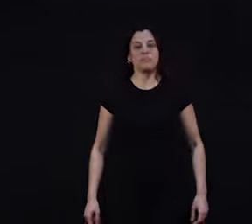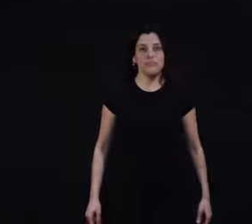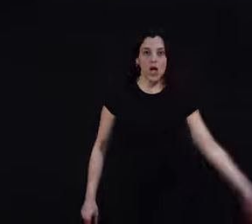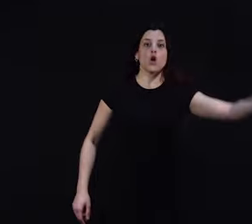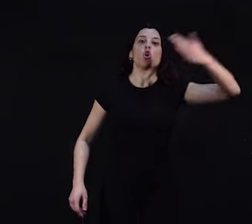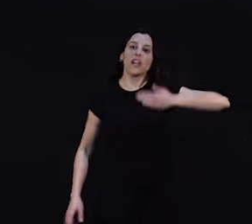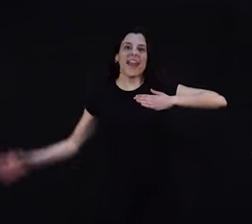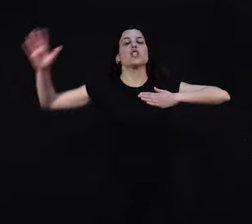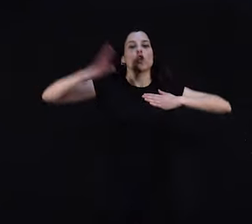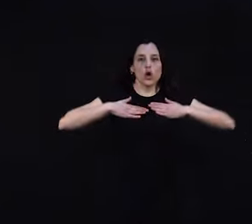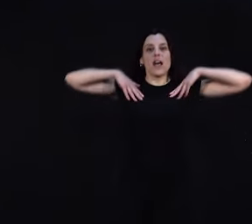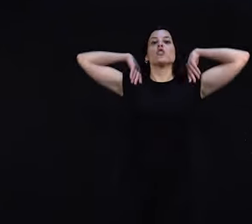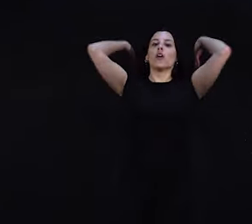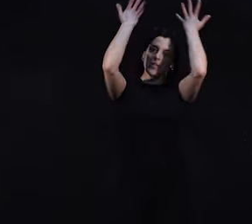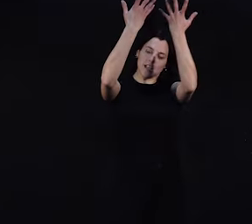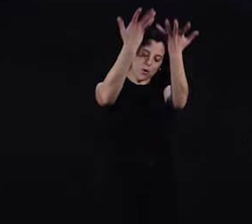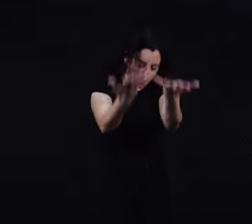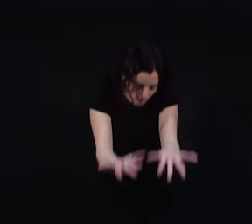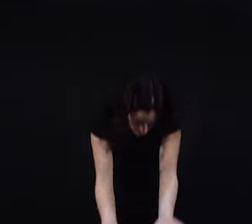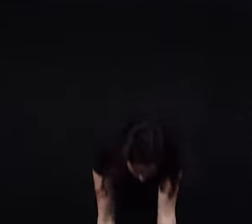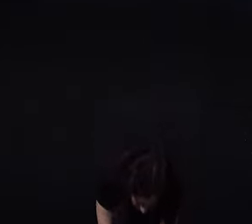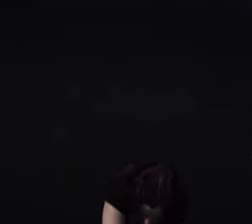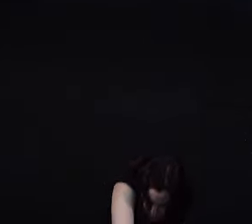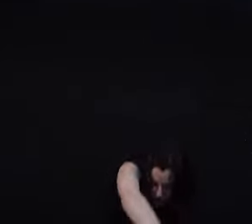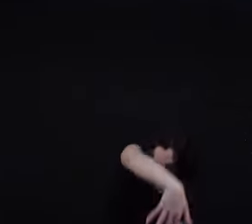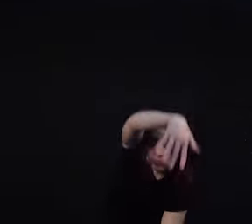t'ha quedat clar. Soc nena, soc dona, soc ésser humà.